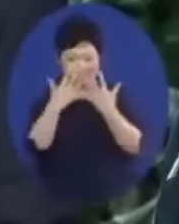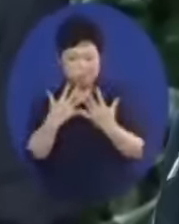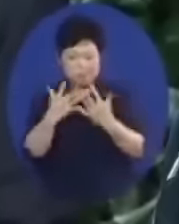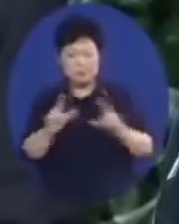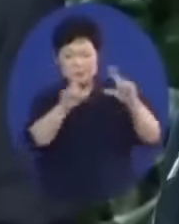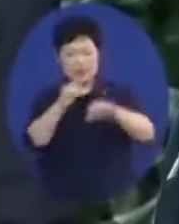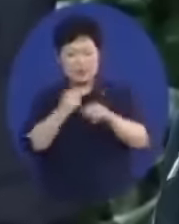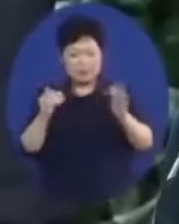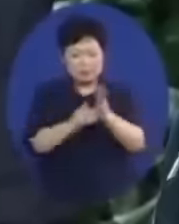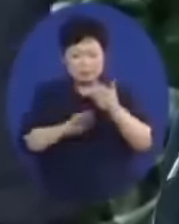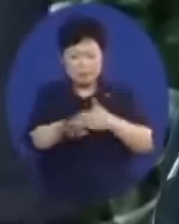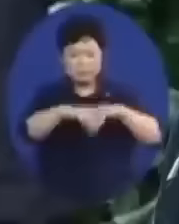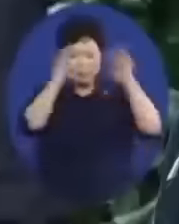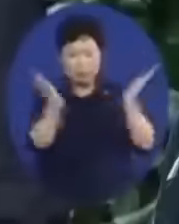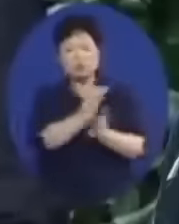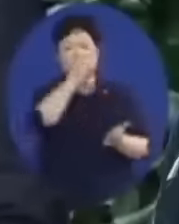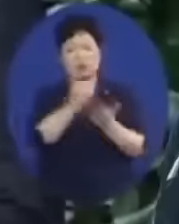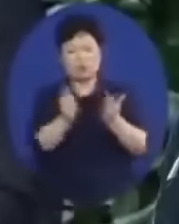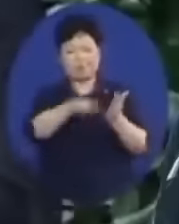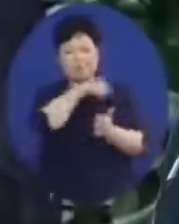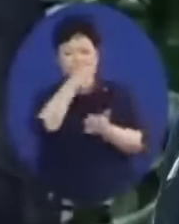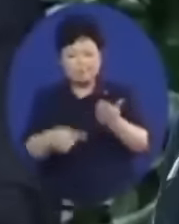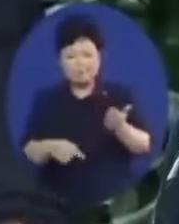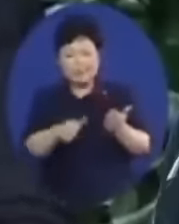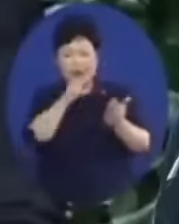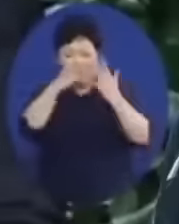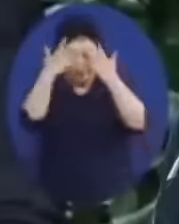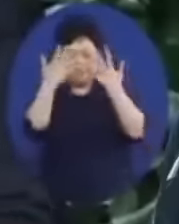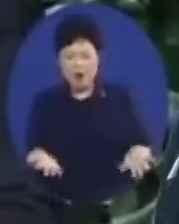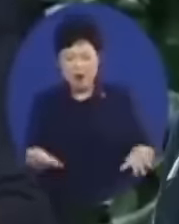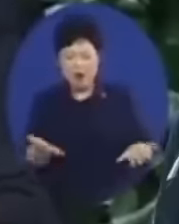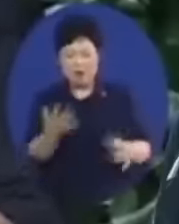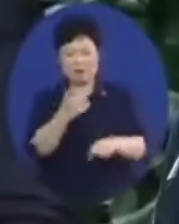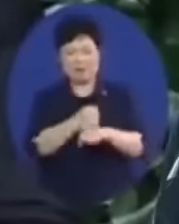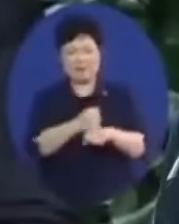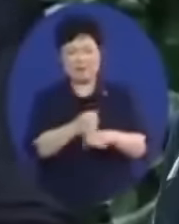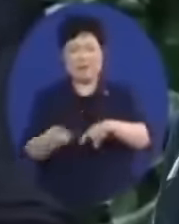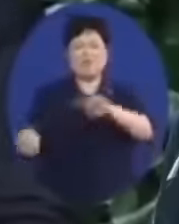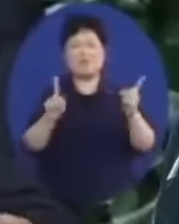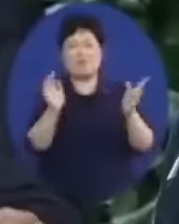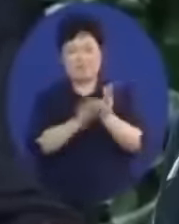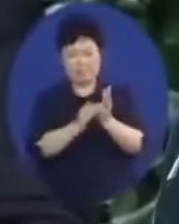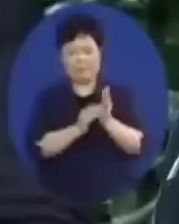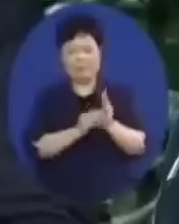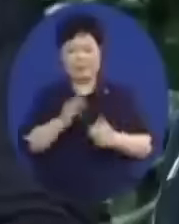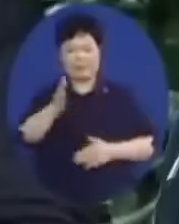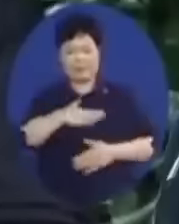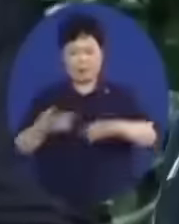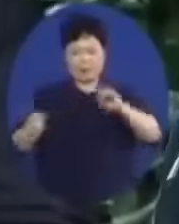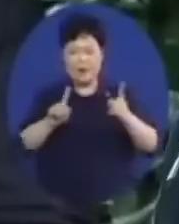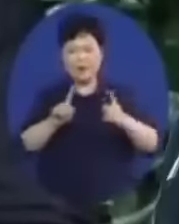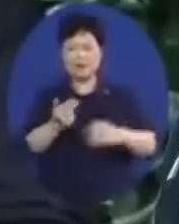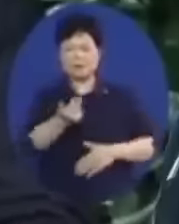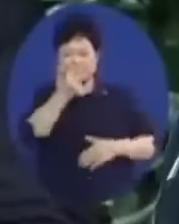난 다음 우리 죄를 다 갚아버리고 감옥 문을 활짝 열어제끼고 부활하셔서, 나는 부활이요 생명이니 누구든지